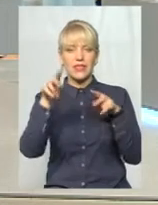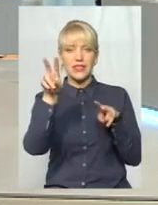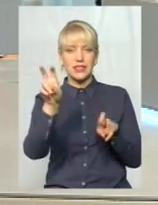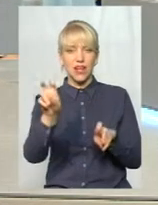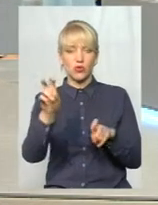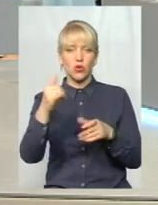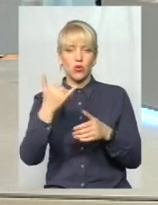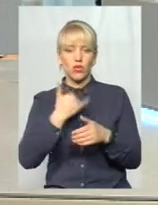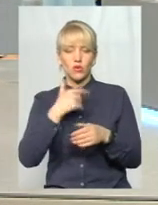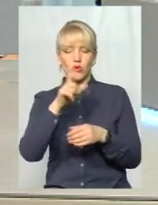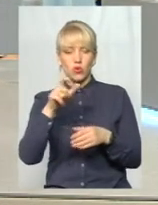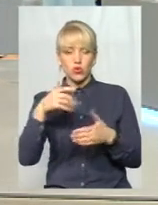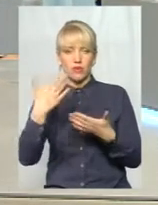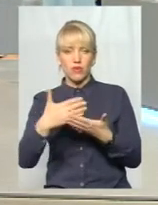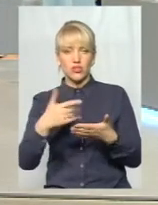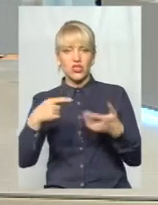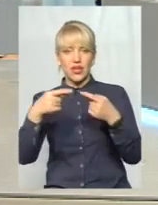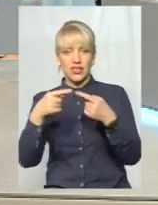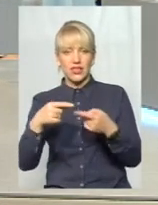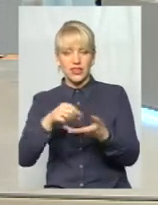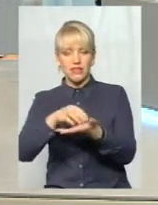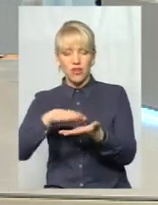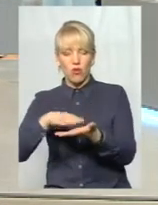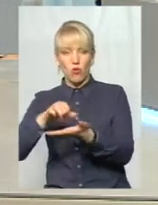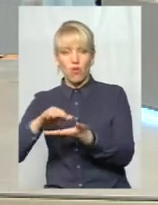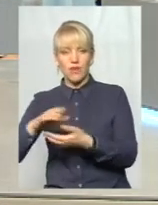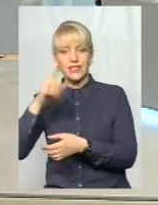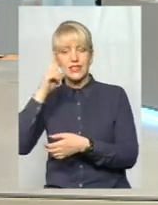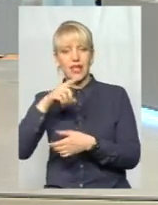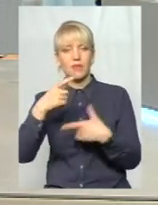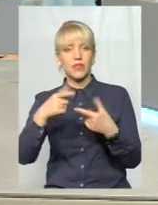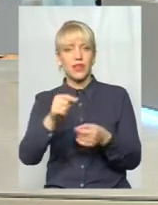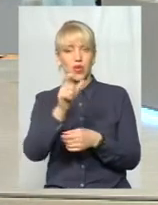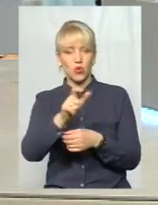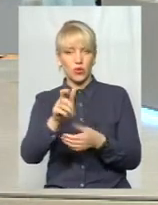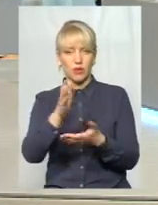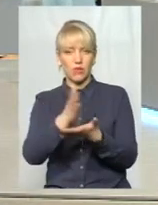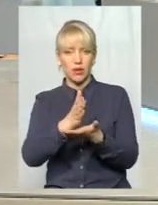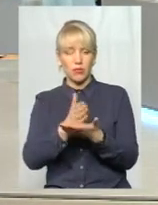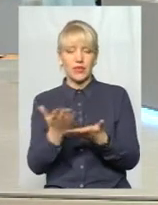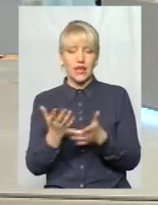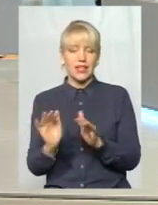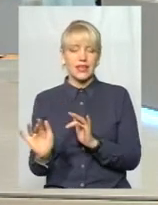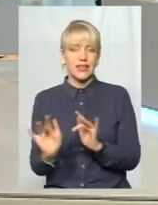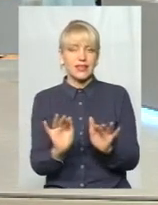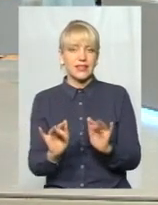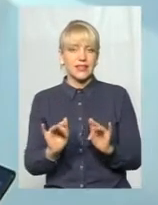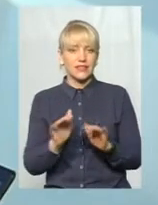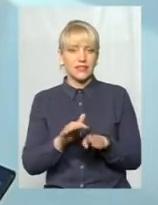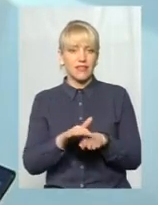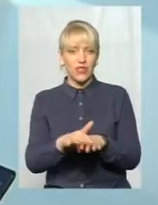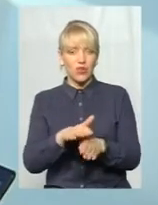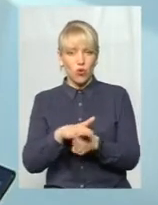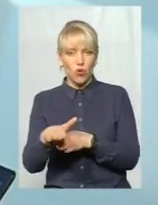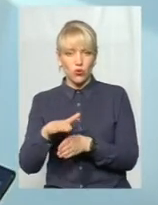здебільшого ідентифіковані, і ми знаємо, де вони перебувають, які дії вони виконують. Тим більше, якщо б станом на